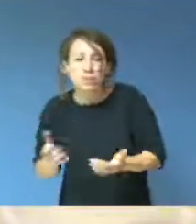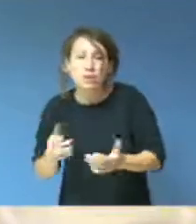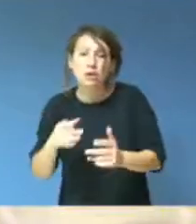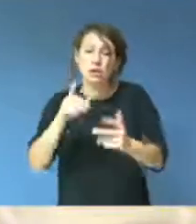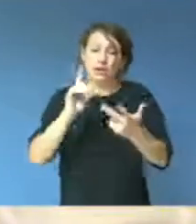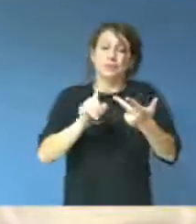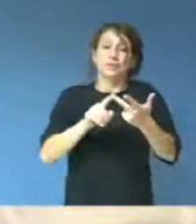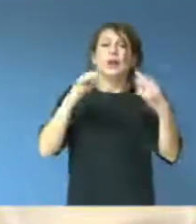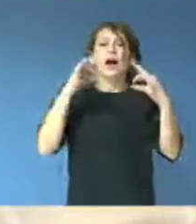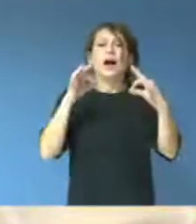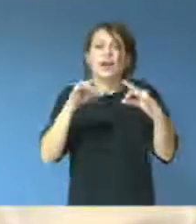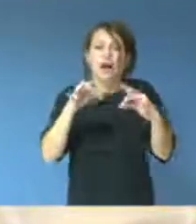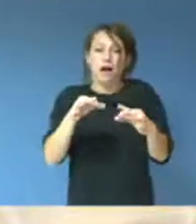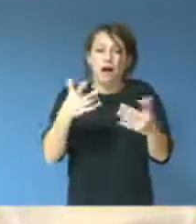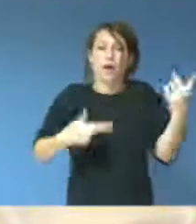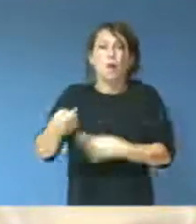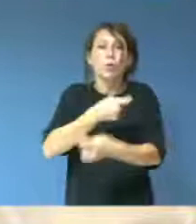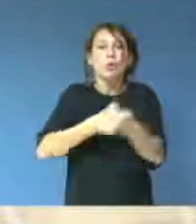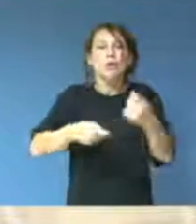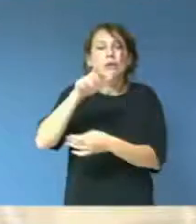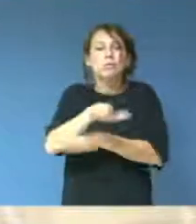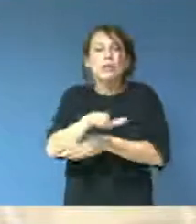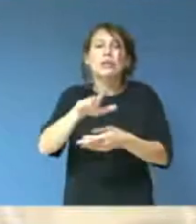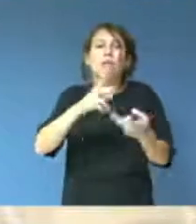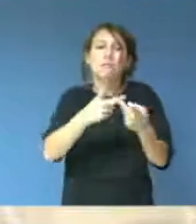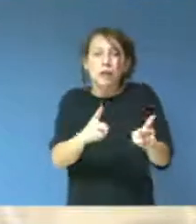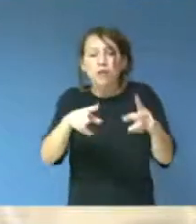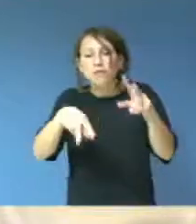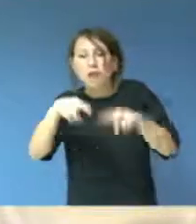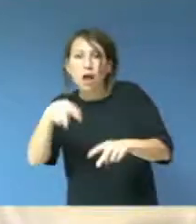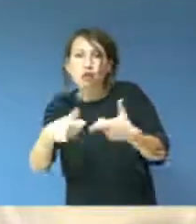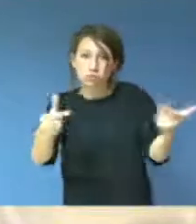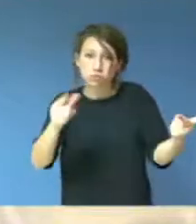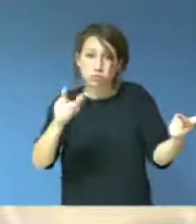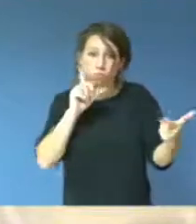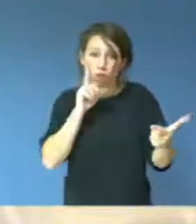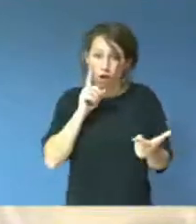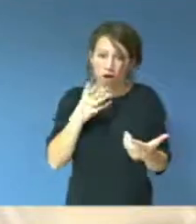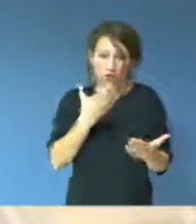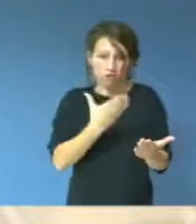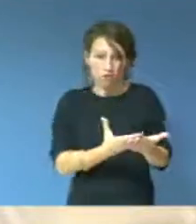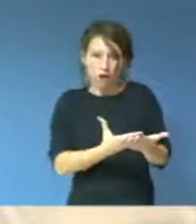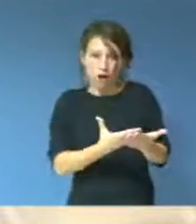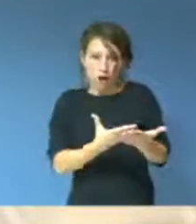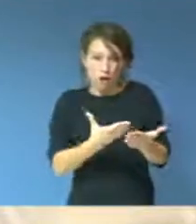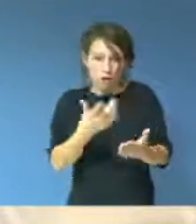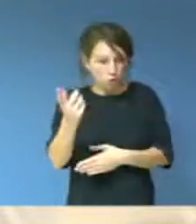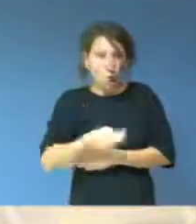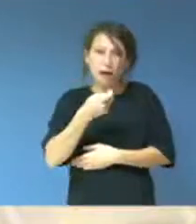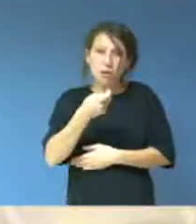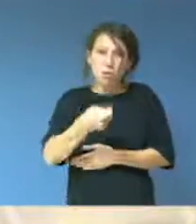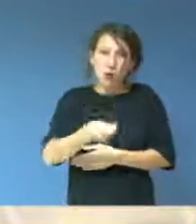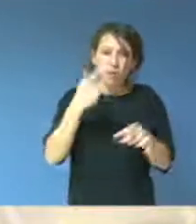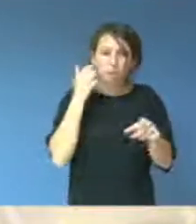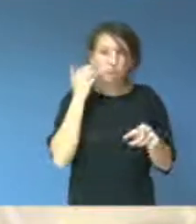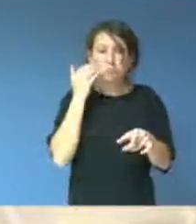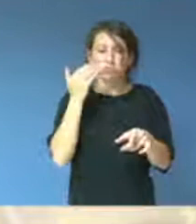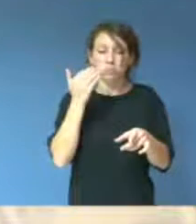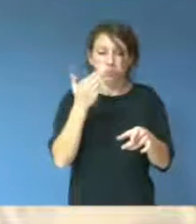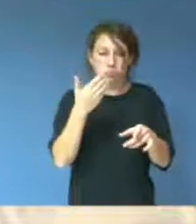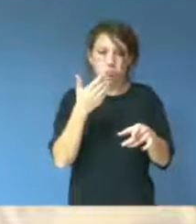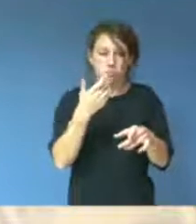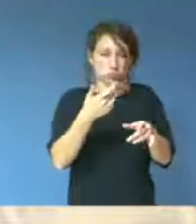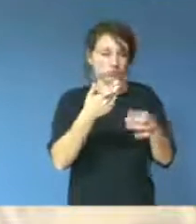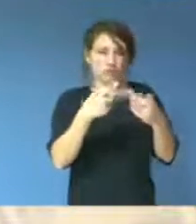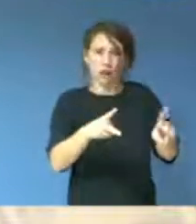locales, car bien évidemment, c'est un nouveau coup de canif contre l'autonomie des collectivités locales, puisqu'on décide à